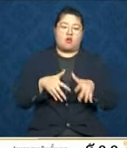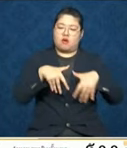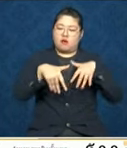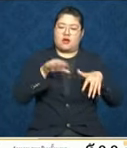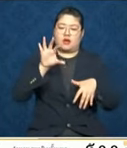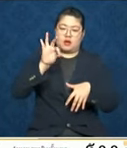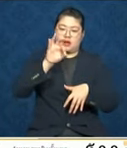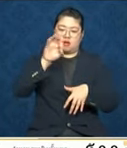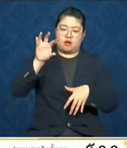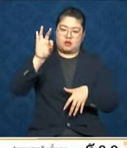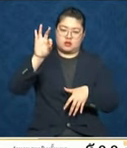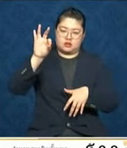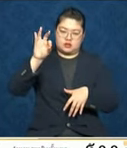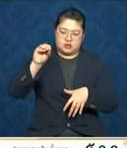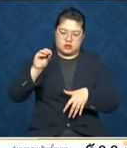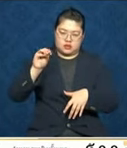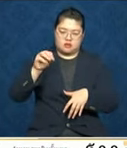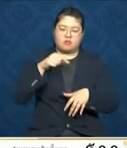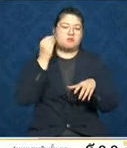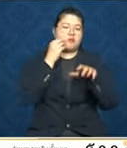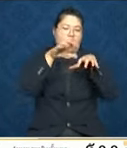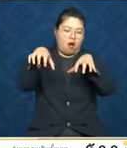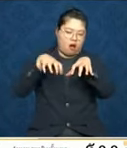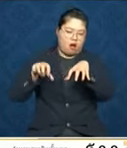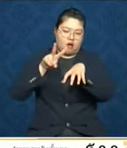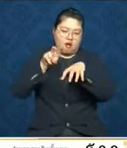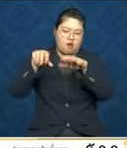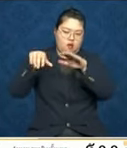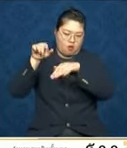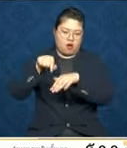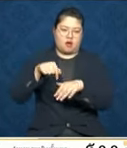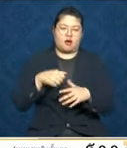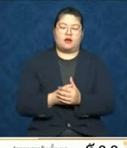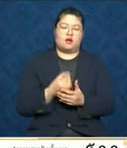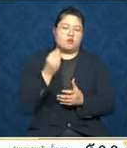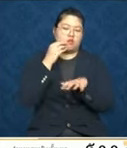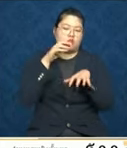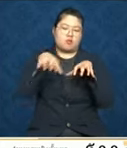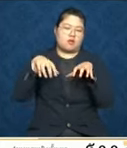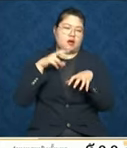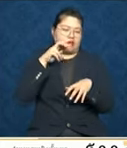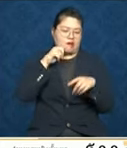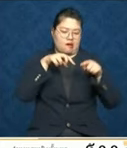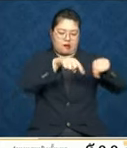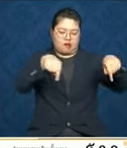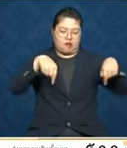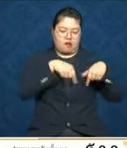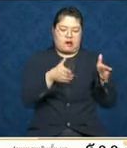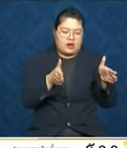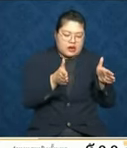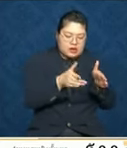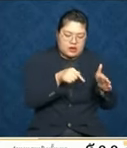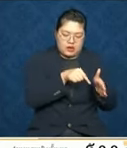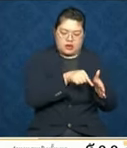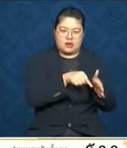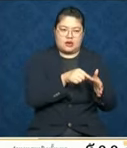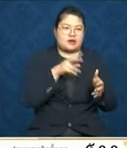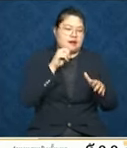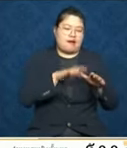คน240หลังคาเรือนประกอบกับหมู่บ้านมีแหล่งน้ำสาธารณะขนาดเล็กไม่สาม